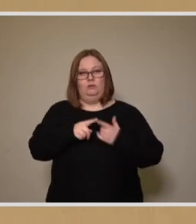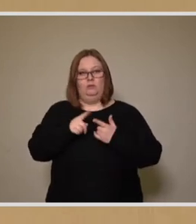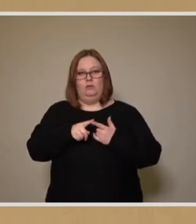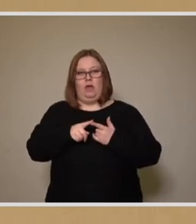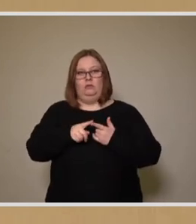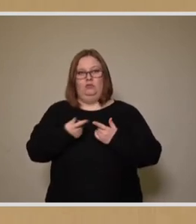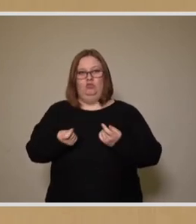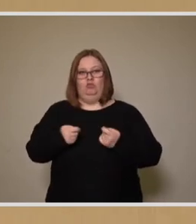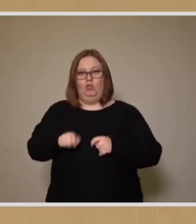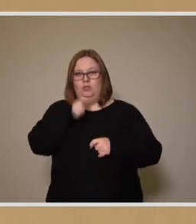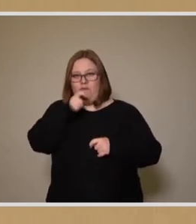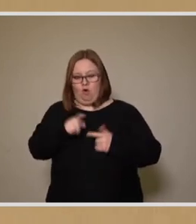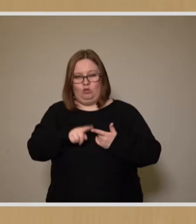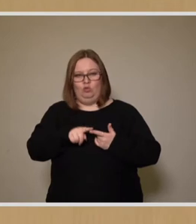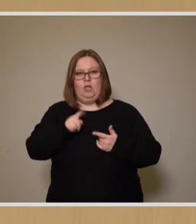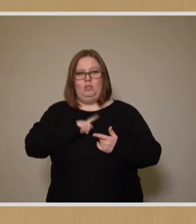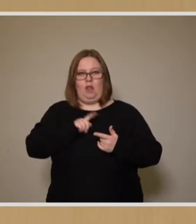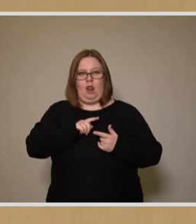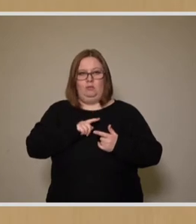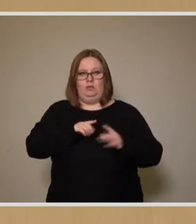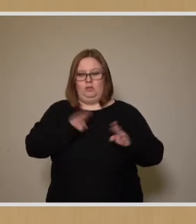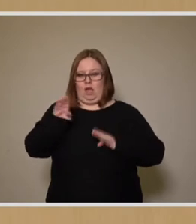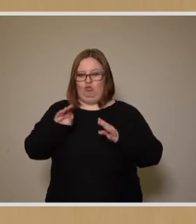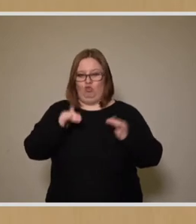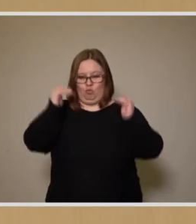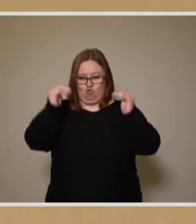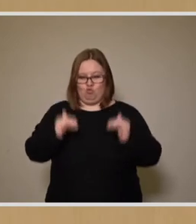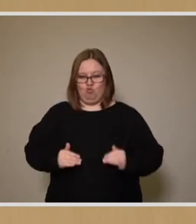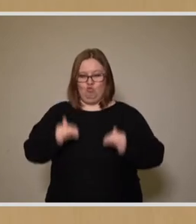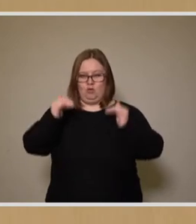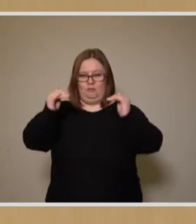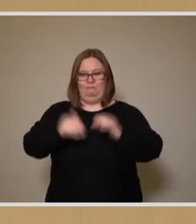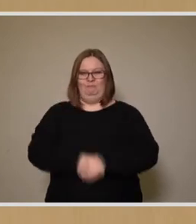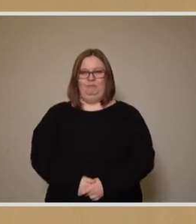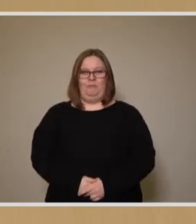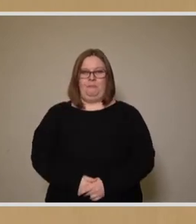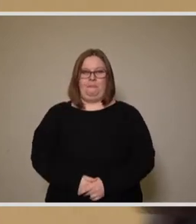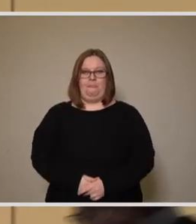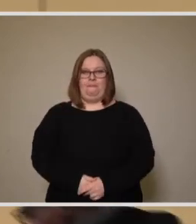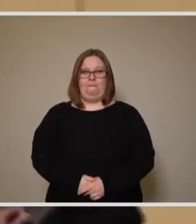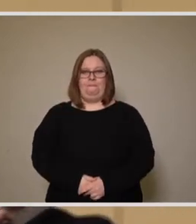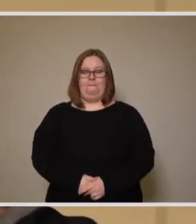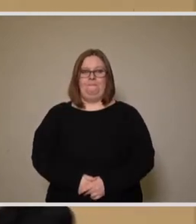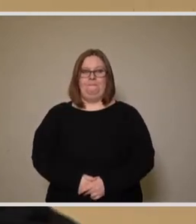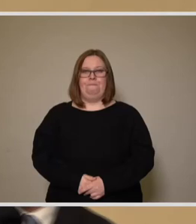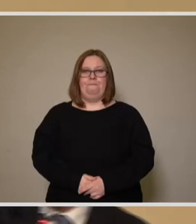fürs Schlusswort und dann sortiere ich die Abstimmung der beiden Tagesordnungspunkte. Herr Dr. Schulte-Wissermann, bitte sehr.